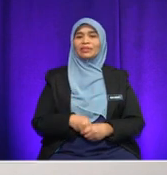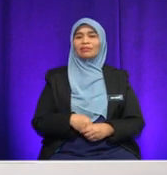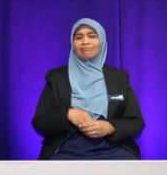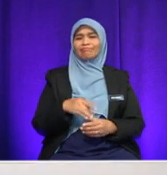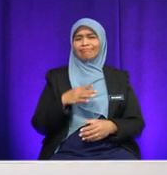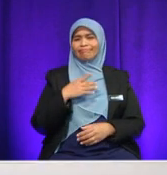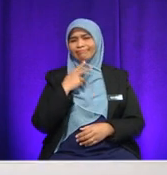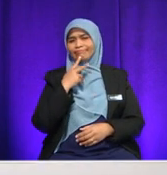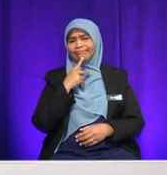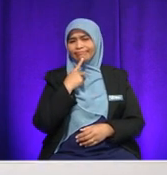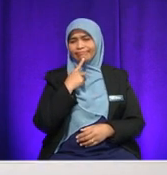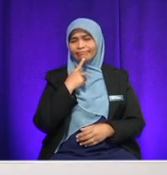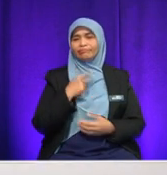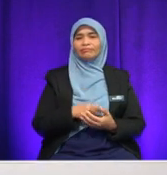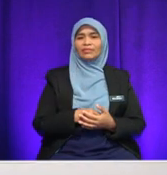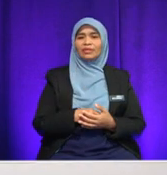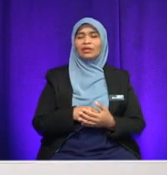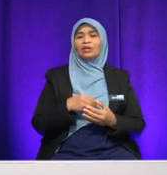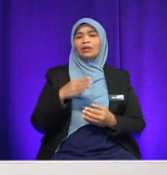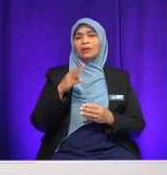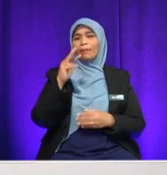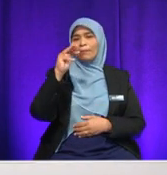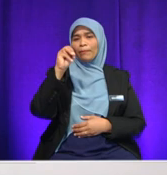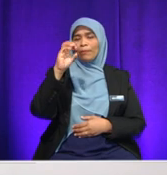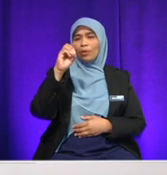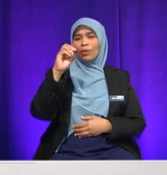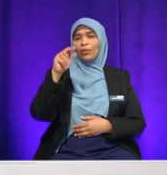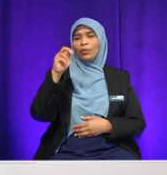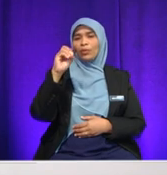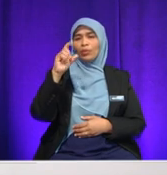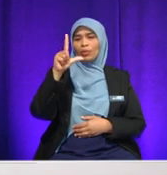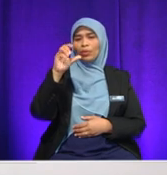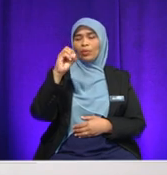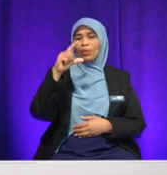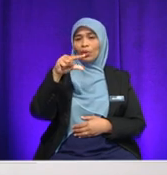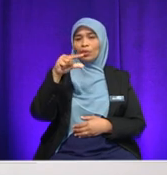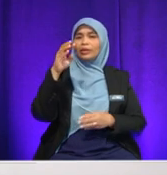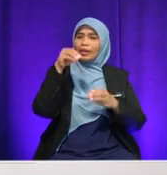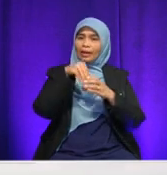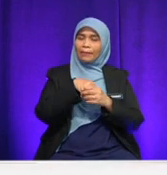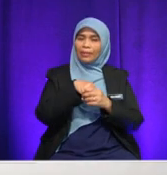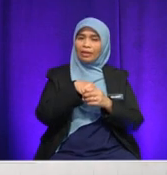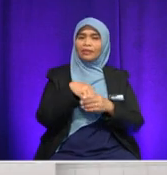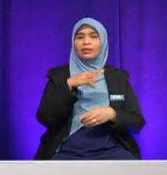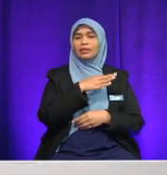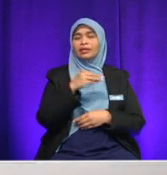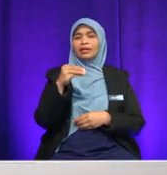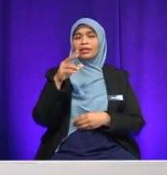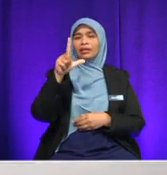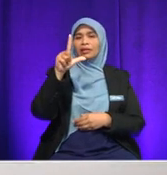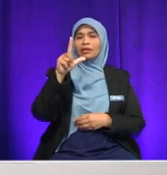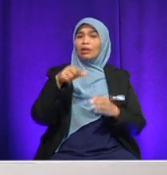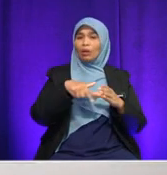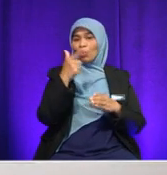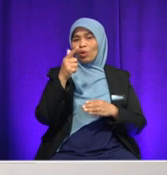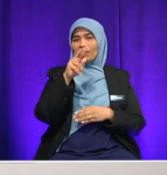cikgu. Keliru, ya. Tentang monolog luaran dan juga monolog dalaman. Sebab dia menggunakan perkataan yang sama, monolog-monolog, kan? Betul. Jadi, luaran